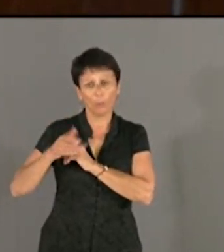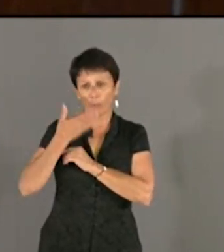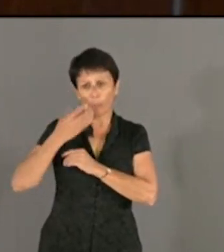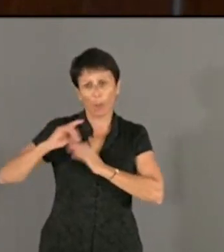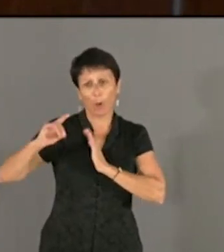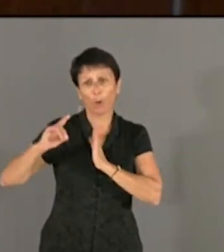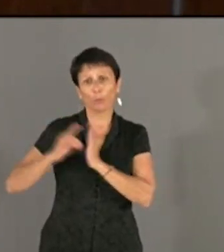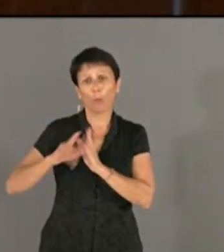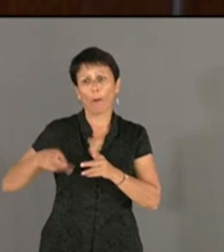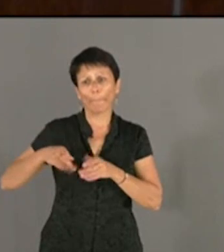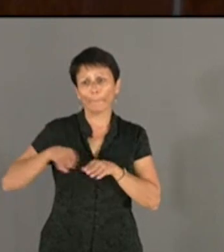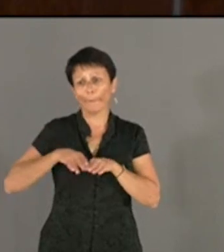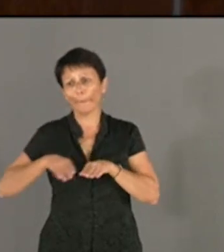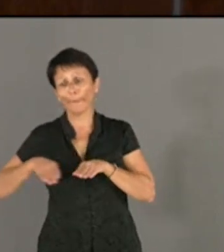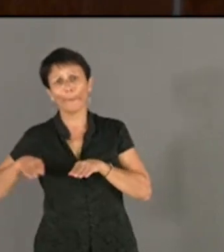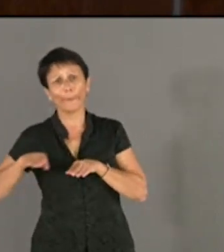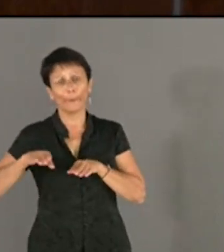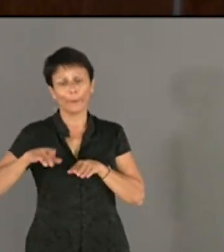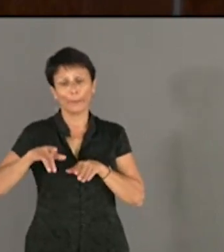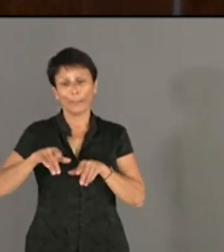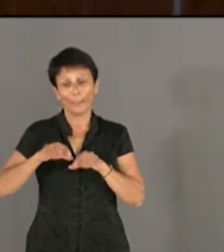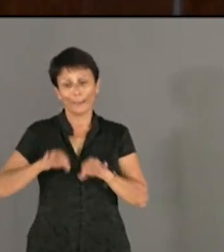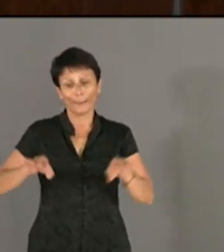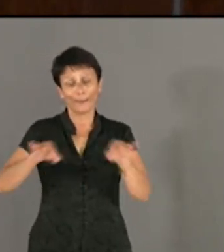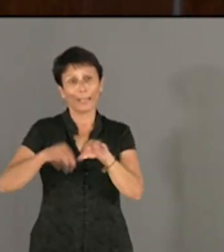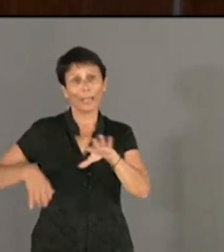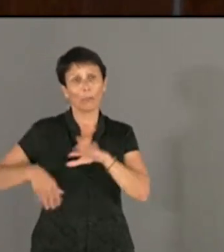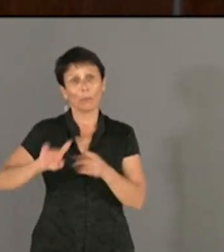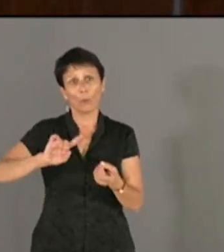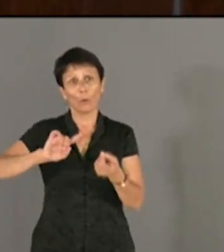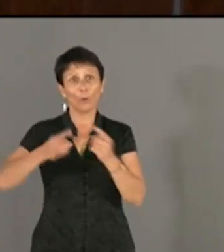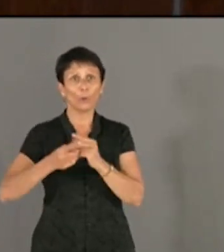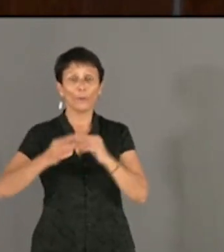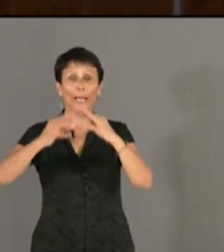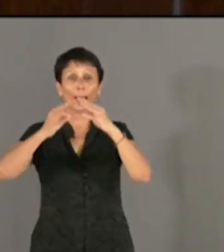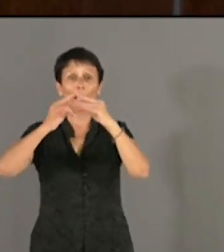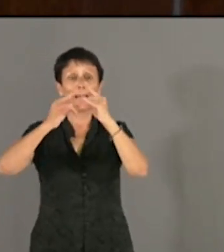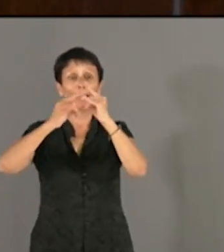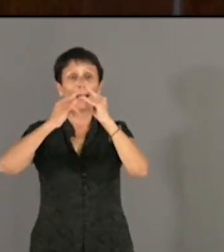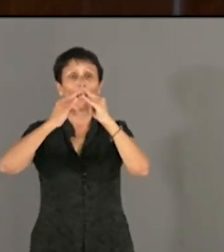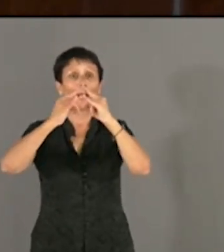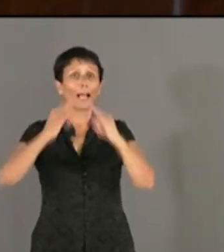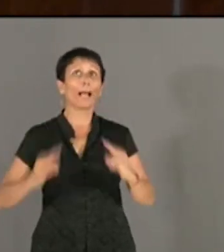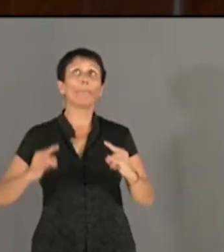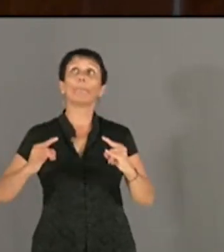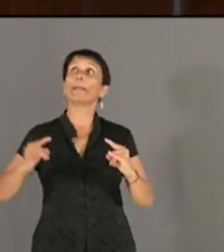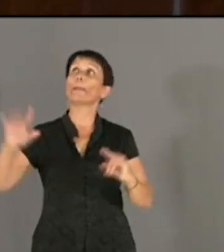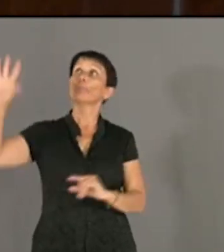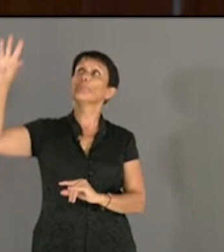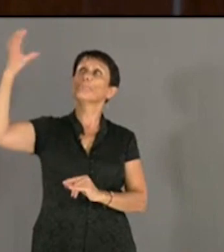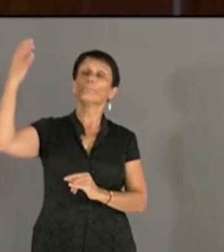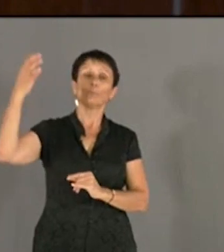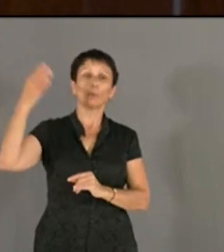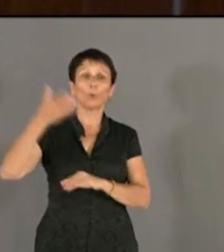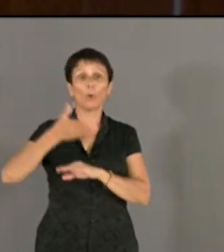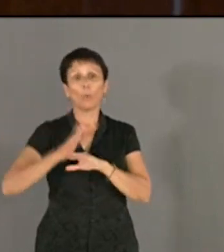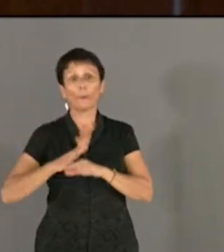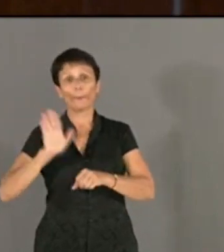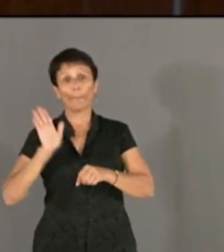de marginaux, qui ont transformé une partie de ce terrain de boules en véritable camping à ciel ouvert, moitié camping, moitié